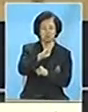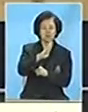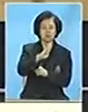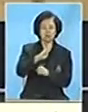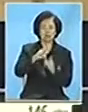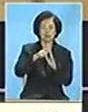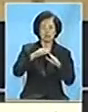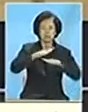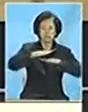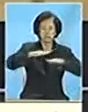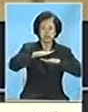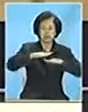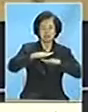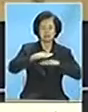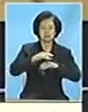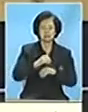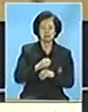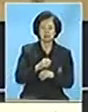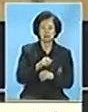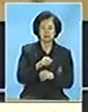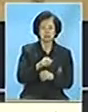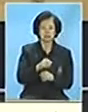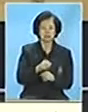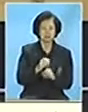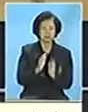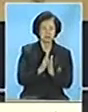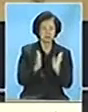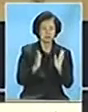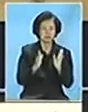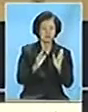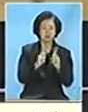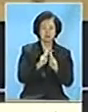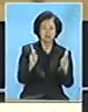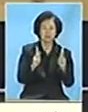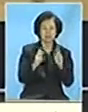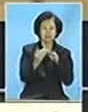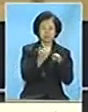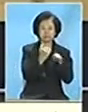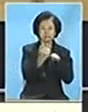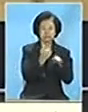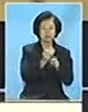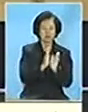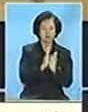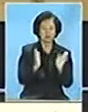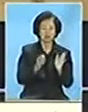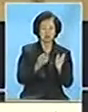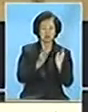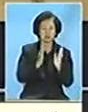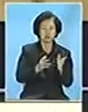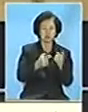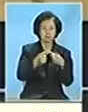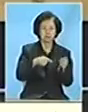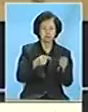าฉบับที่พ.ศ.ค่ะขอบคุณกรรมธิการคมนาคมนะคะขอบคุณผู้เข้าชี้แจงค่ะขอบคุณค่ะ